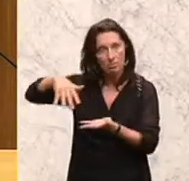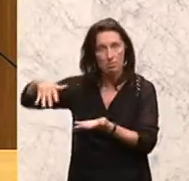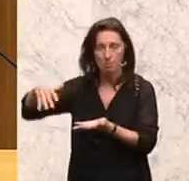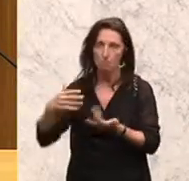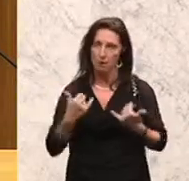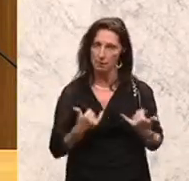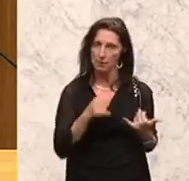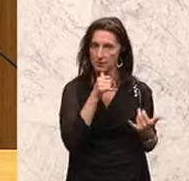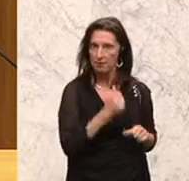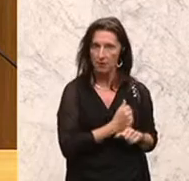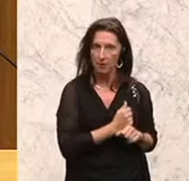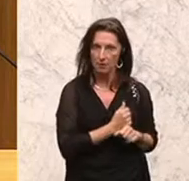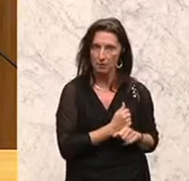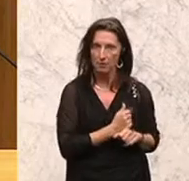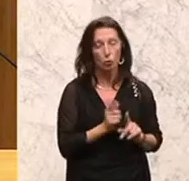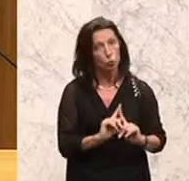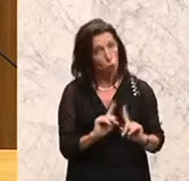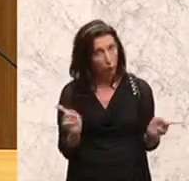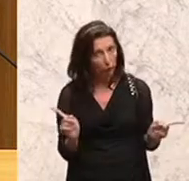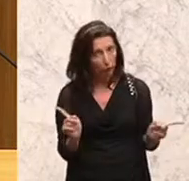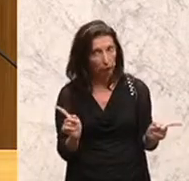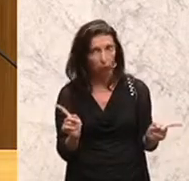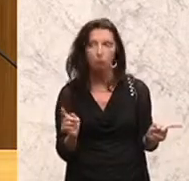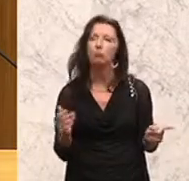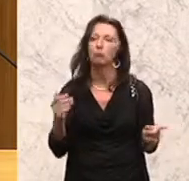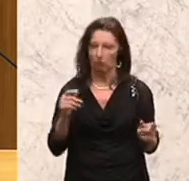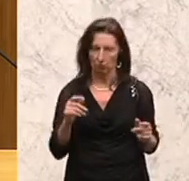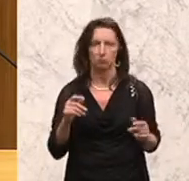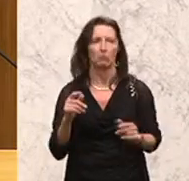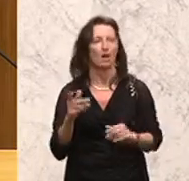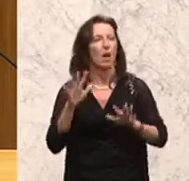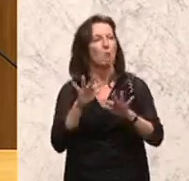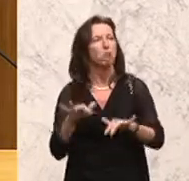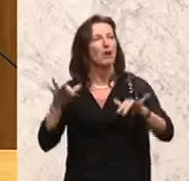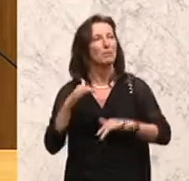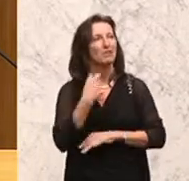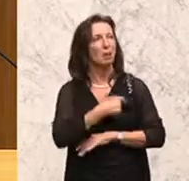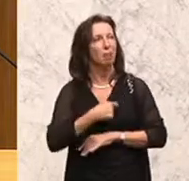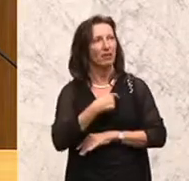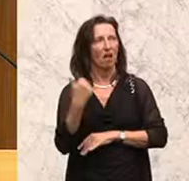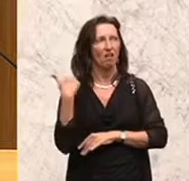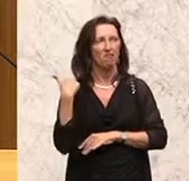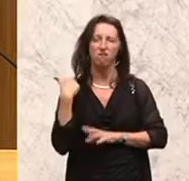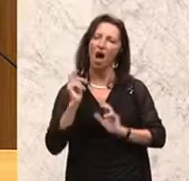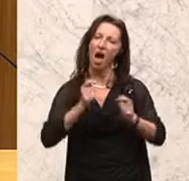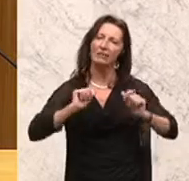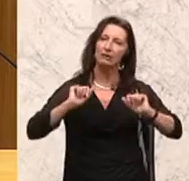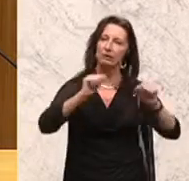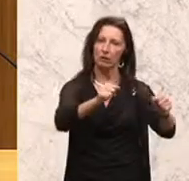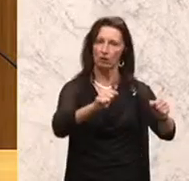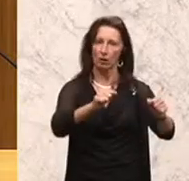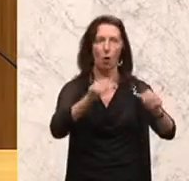nicht durchgeführt worden, sondern es gibt einen Initiativantrag von Parlamentsparteien, ÖVP, SPÖ und